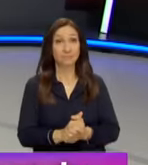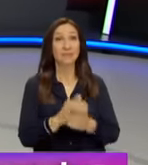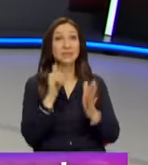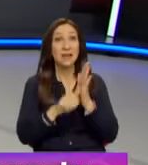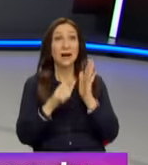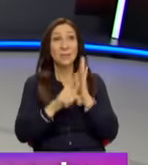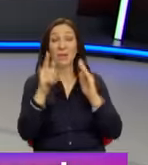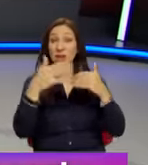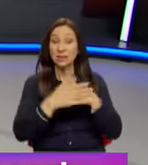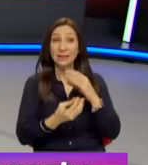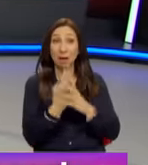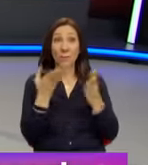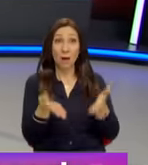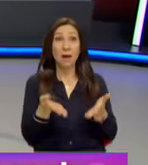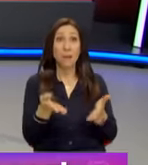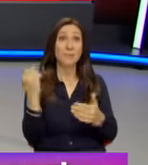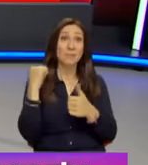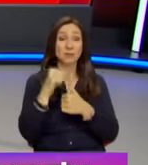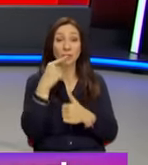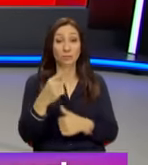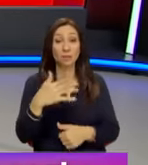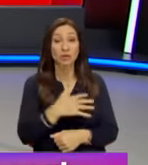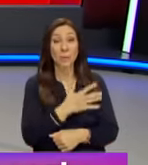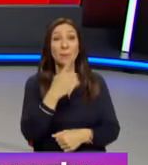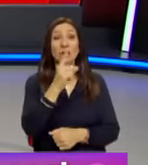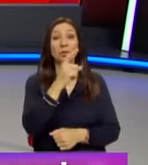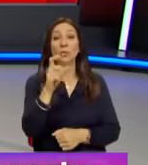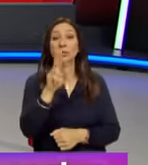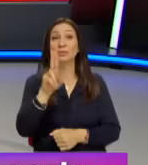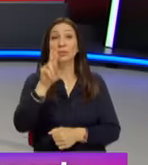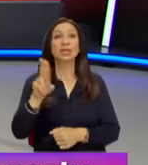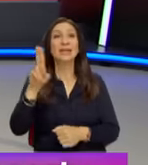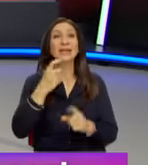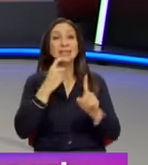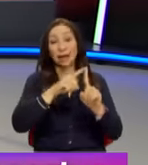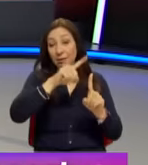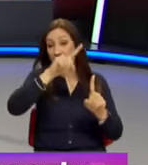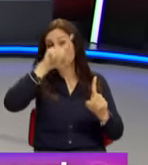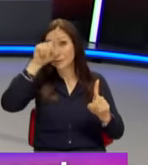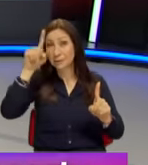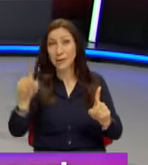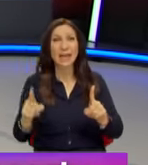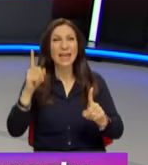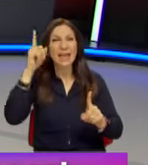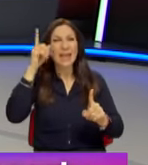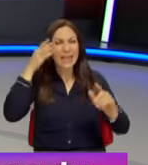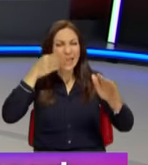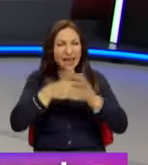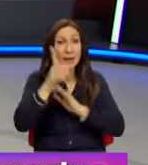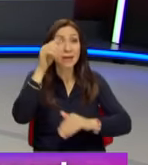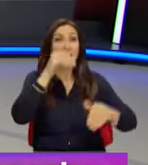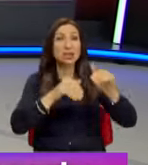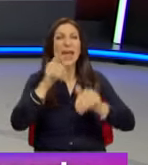Tarihi bir gecenin sabahı, bir kez daha söyleyelim. Cumhuriyet Halk Partisi 1977 yılından sonra girdiği bir